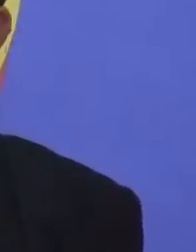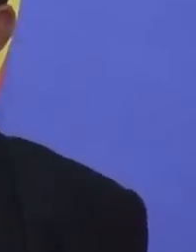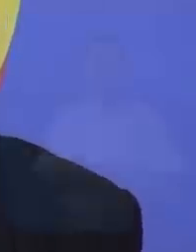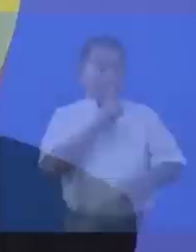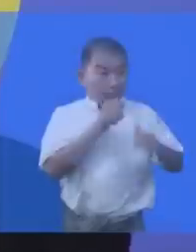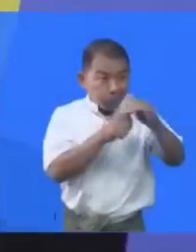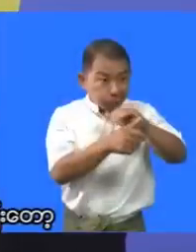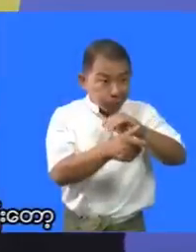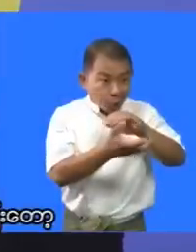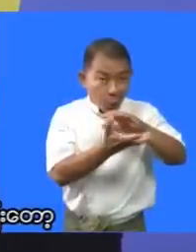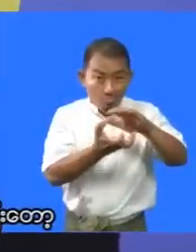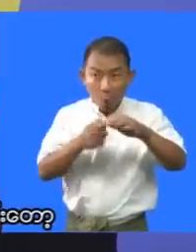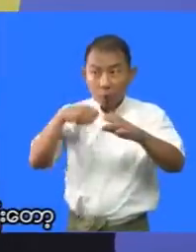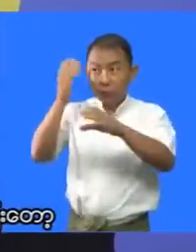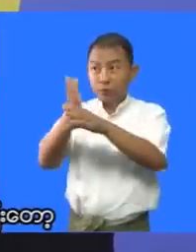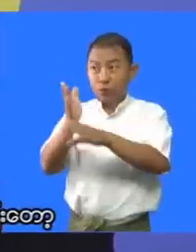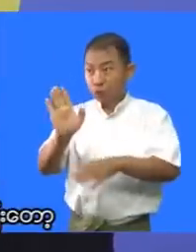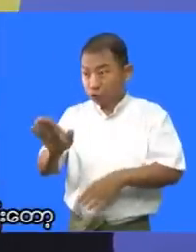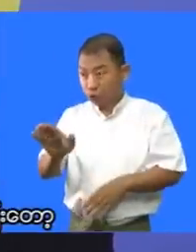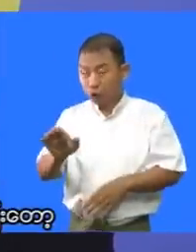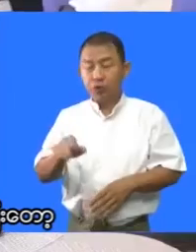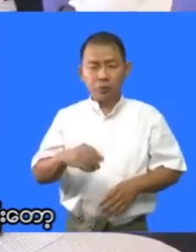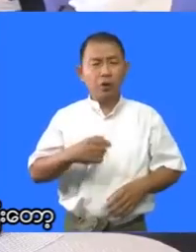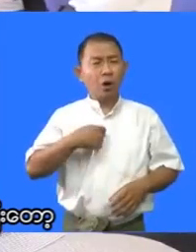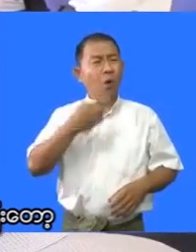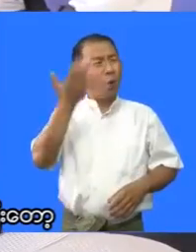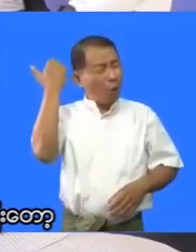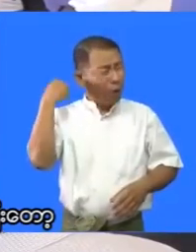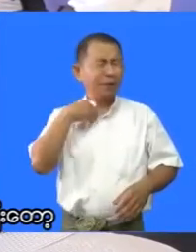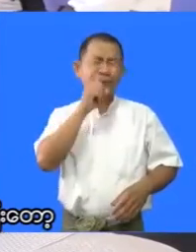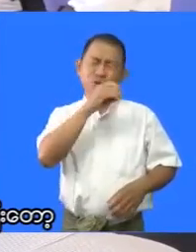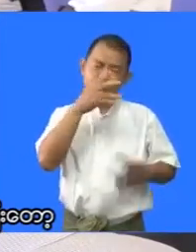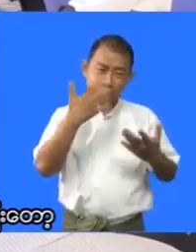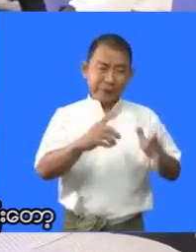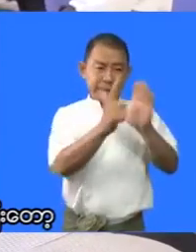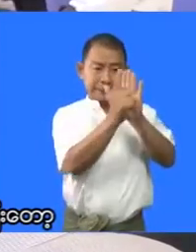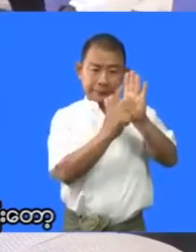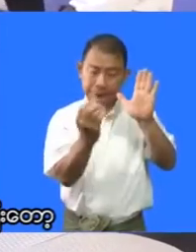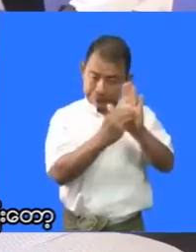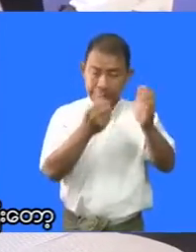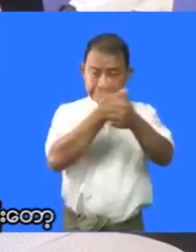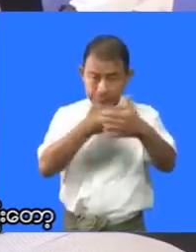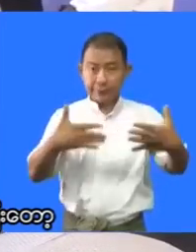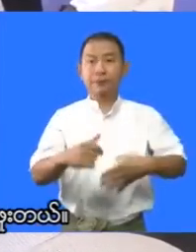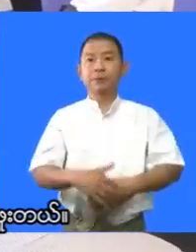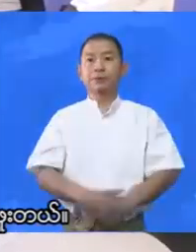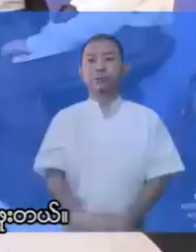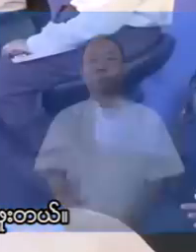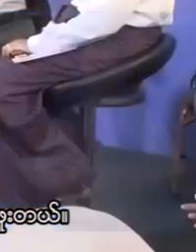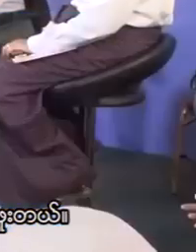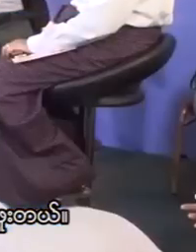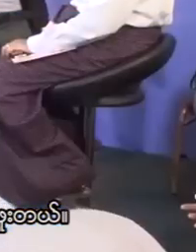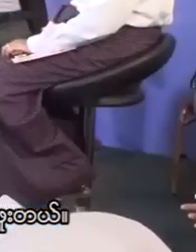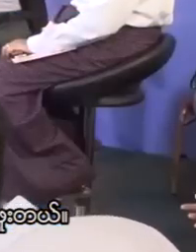တဲ့ဇက်လန်းတွေရှိရဆို ကျွန်တော်ပြောတယ်အဲ့ဒါကိုလောမှာတတ်မှတ်လိုက ်ရှိတယ်အဲ့ဒါလည်းရှိတယ် အဲ့ဒါကိုကျွန်တော်ပြောတာရှိတယ်တကယ်ရုပ်ရှင်ဥပဒေမှာထည့်သွင်းပြီးတော့ဒီ